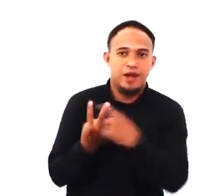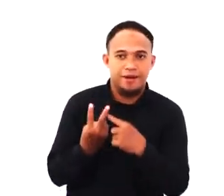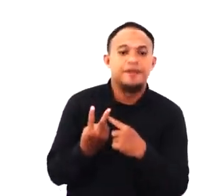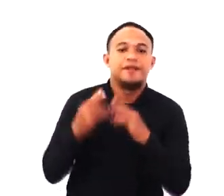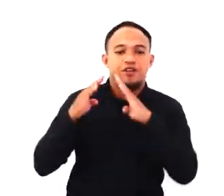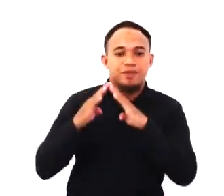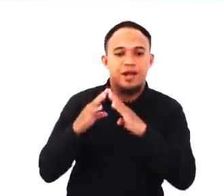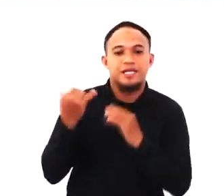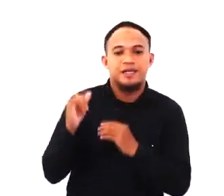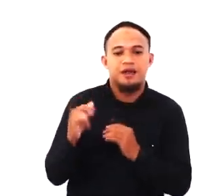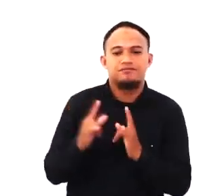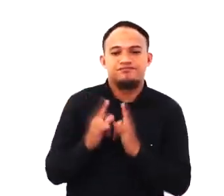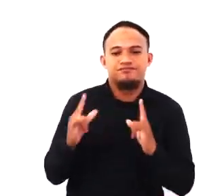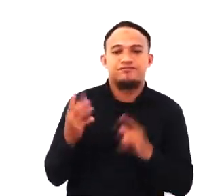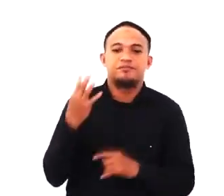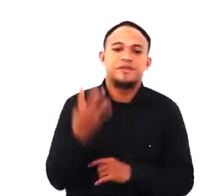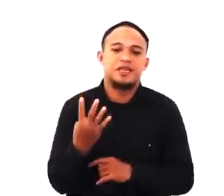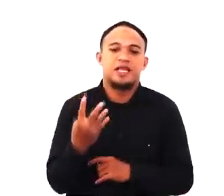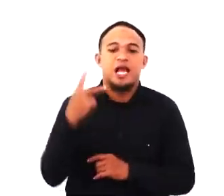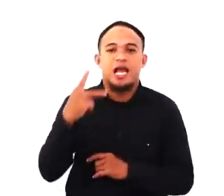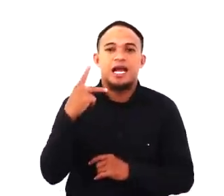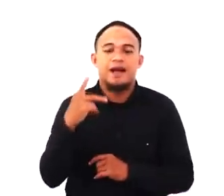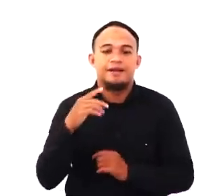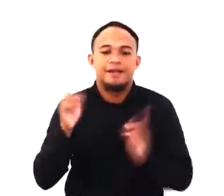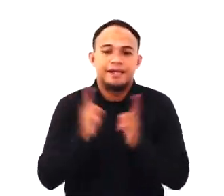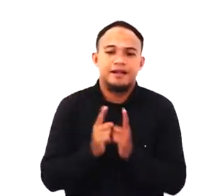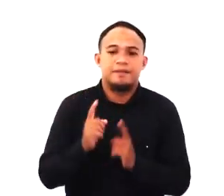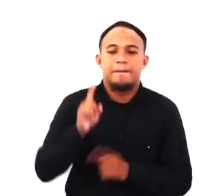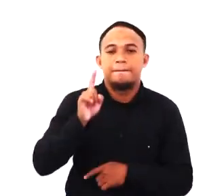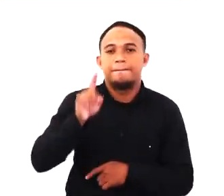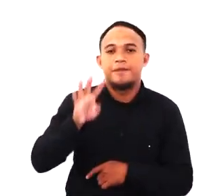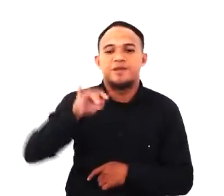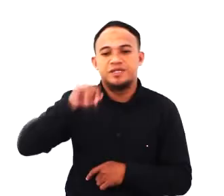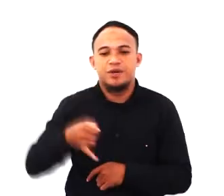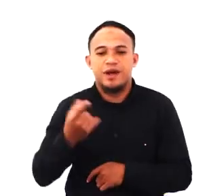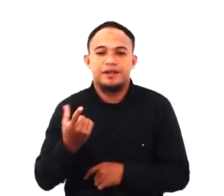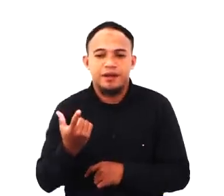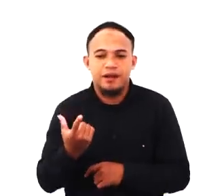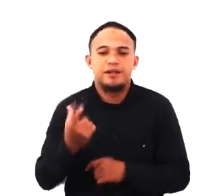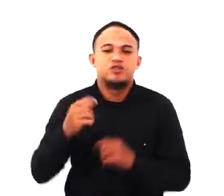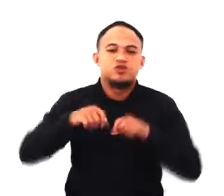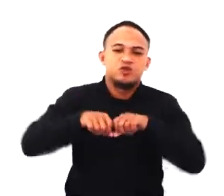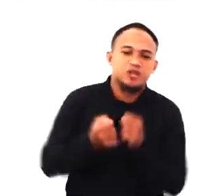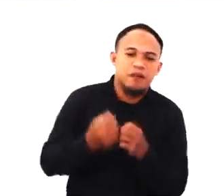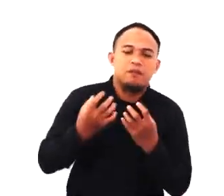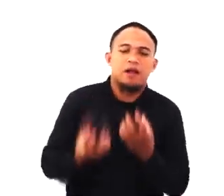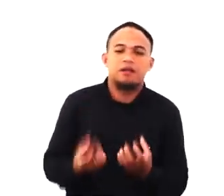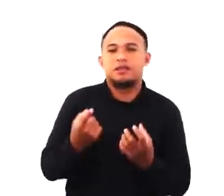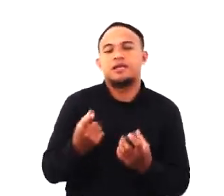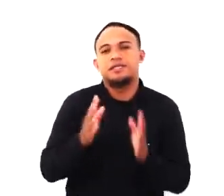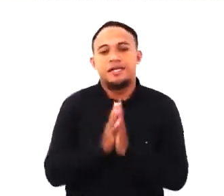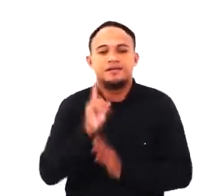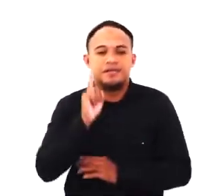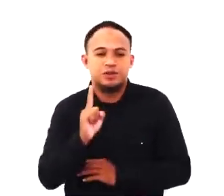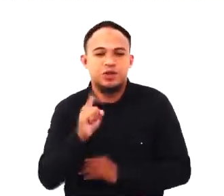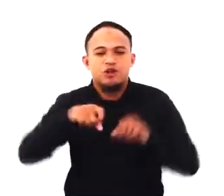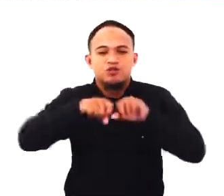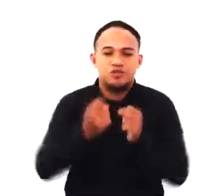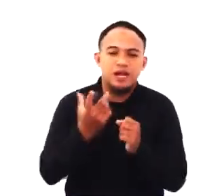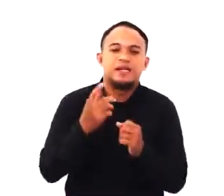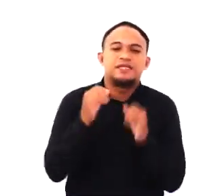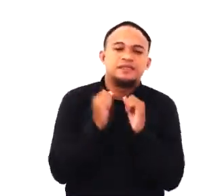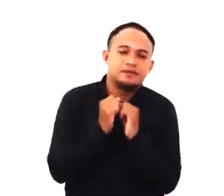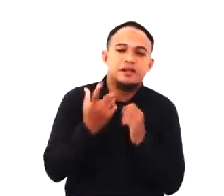yang dihuni empat kepala keluarga dengan 14 jiwa ini rusak berat dan satu rusak ringan